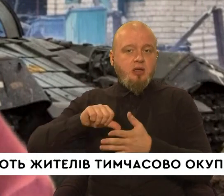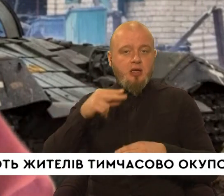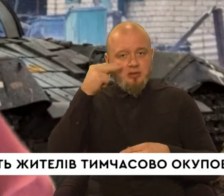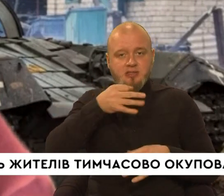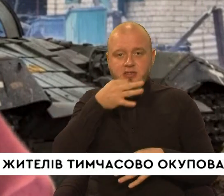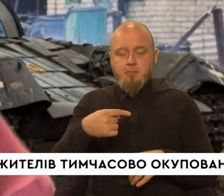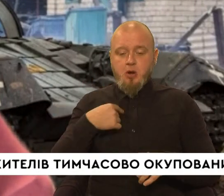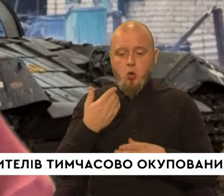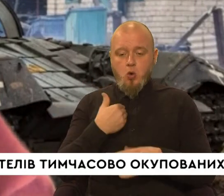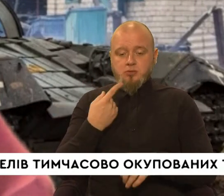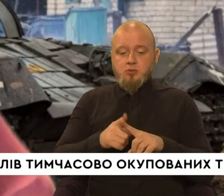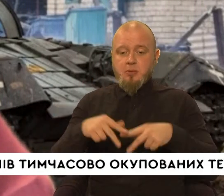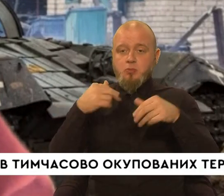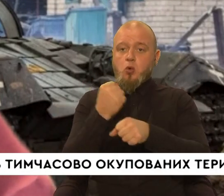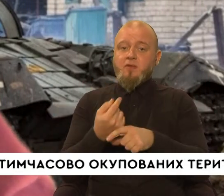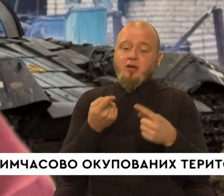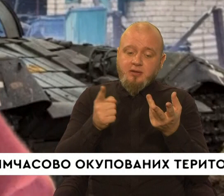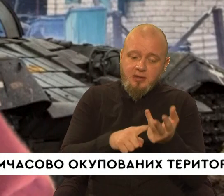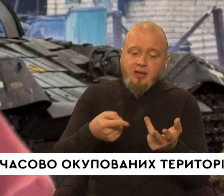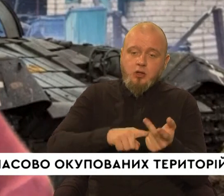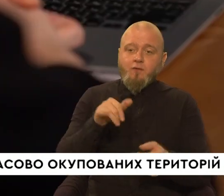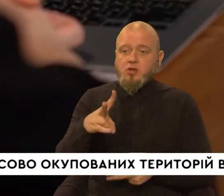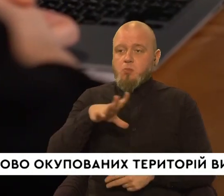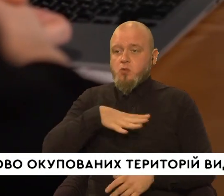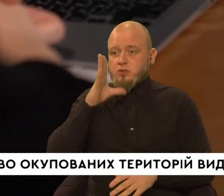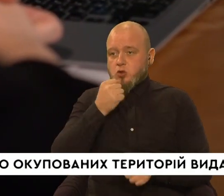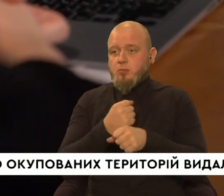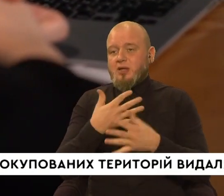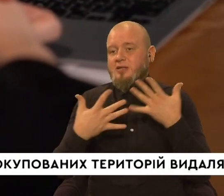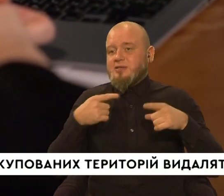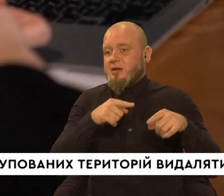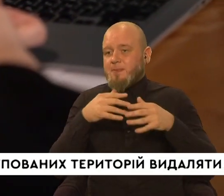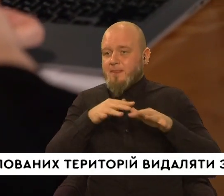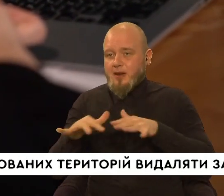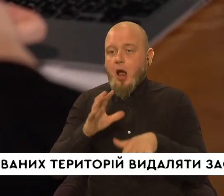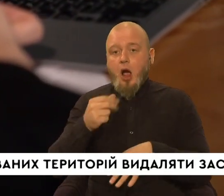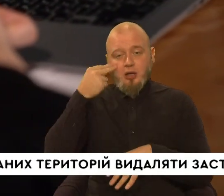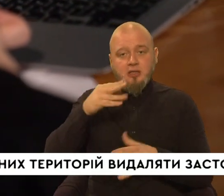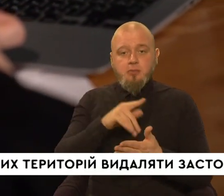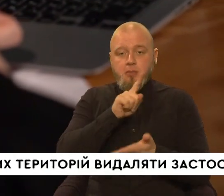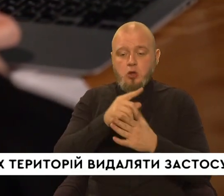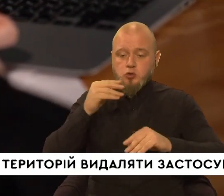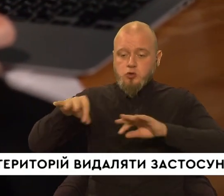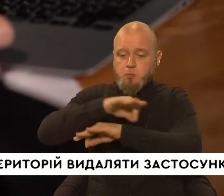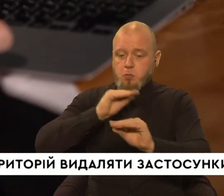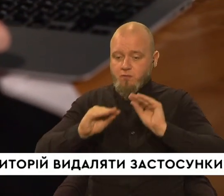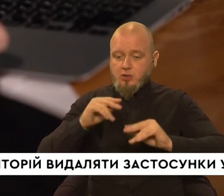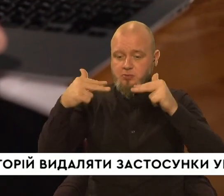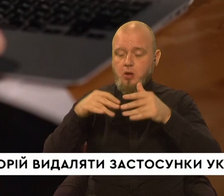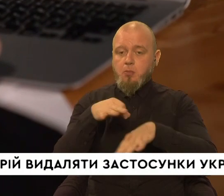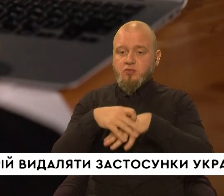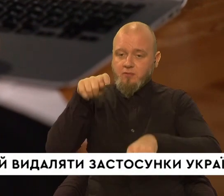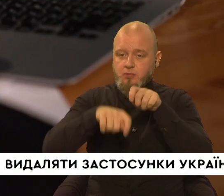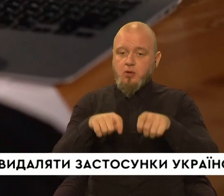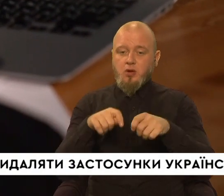цей безпілотник робив те-то і те-то, і щоб він був здатний робити різні речі. А китайці мали спроєктувати безпілотник, провести